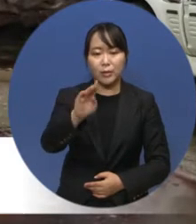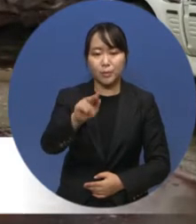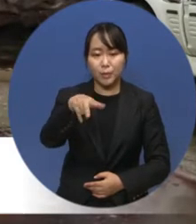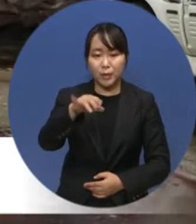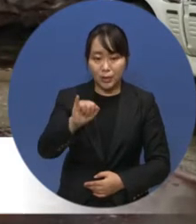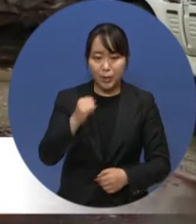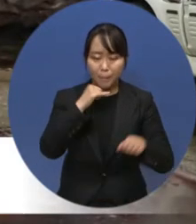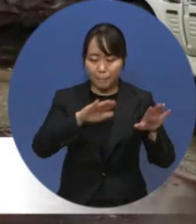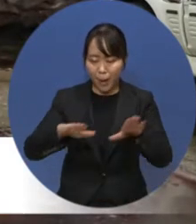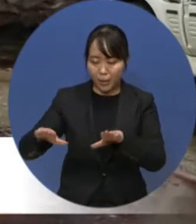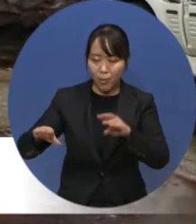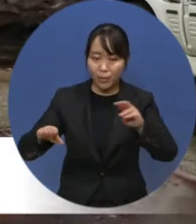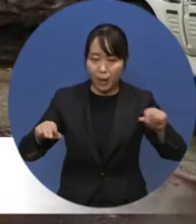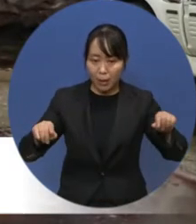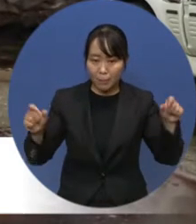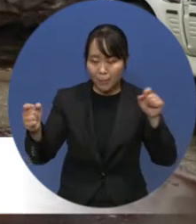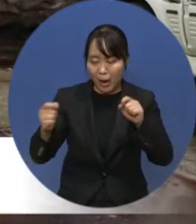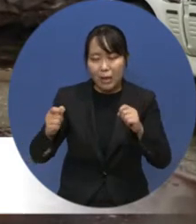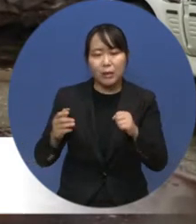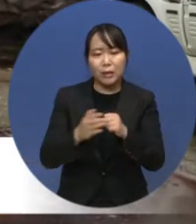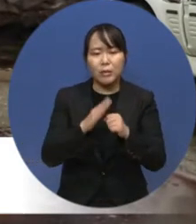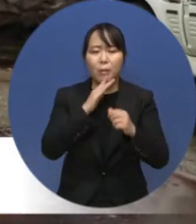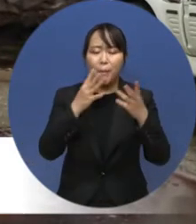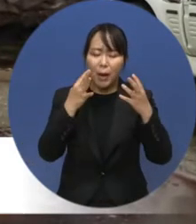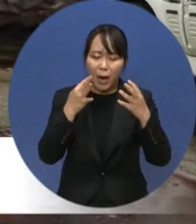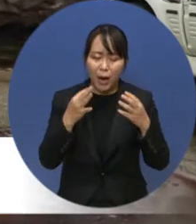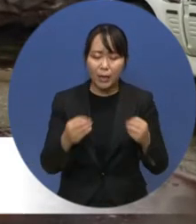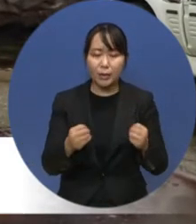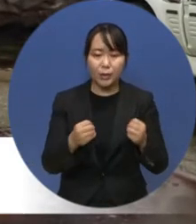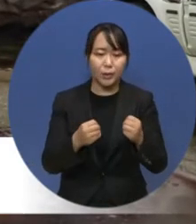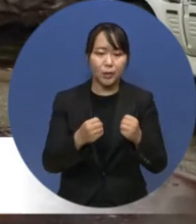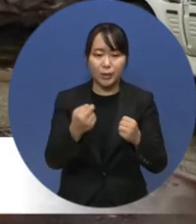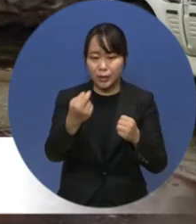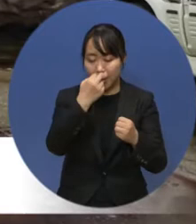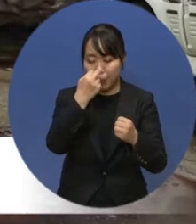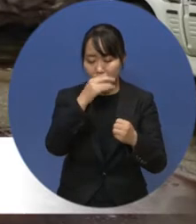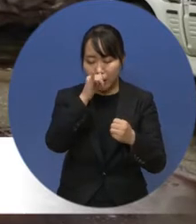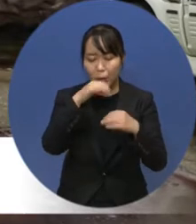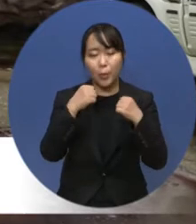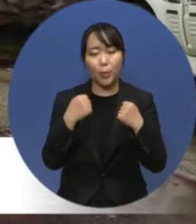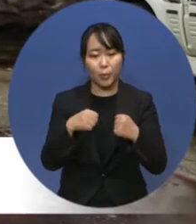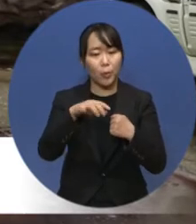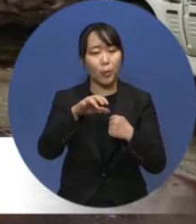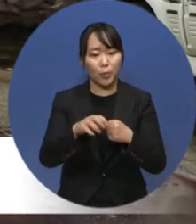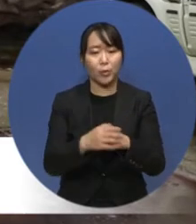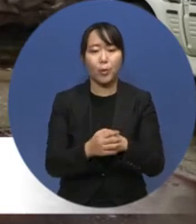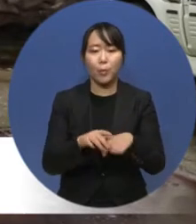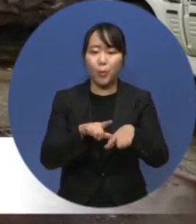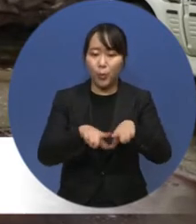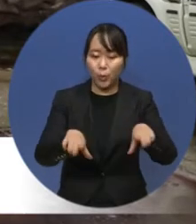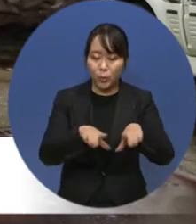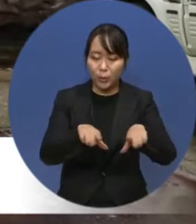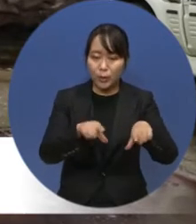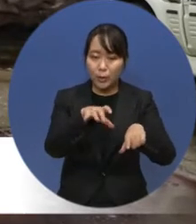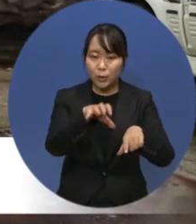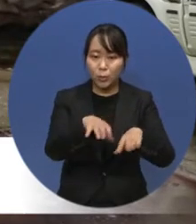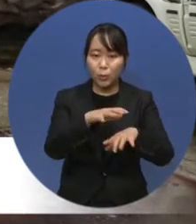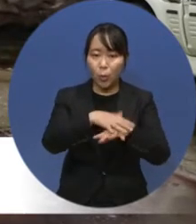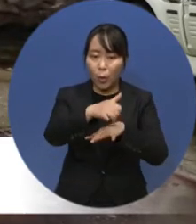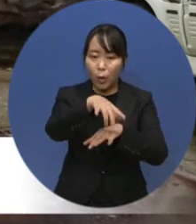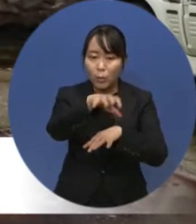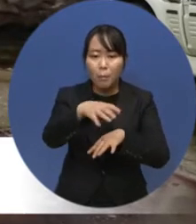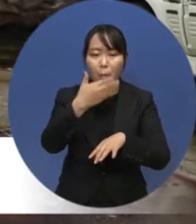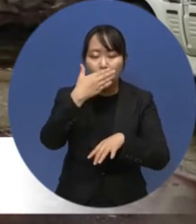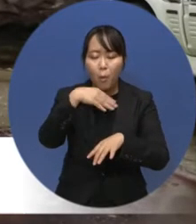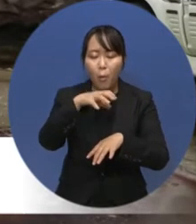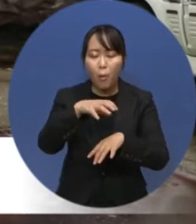인접하에 있어서 많은 생명들이 사는 생명의 공간입니다. 주로 서식처인 이 농경지는